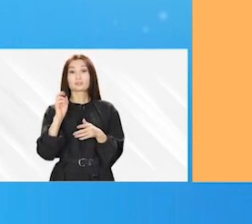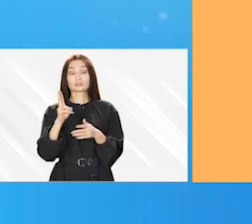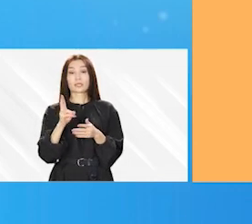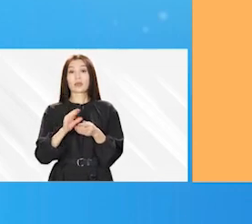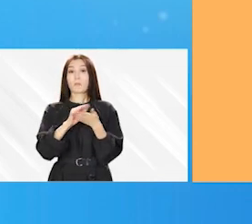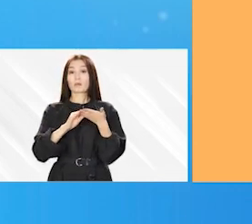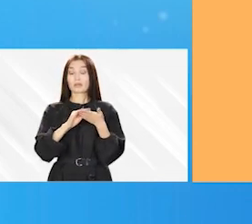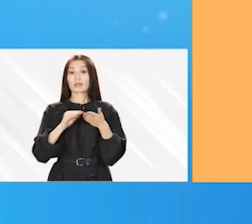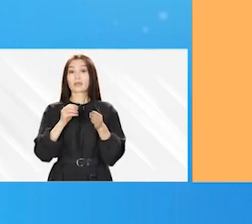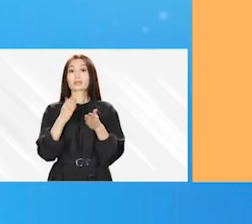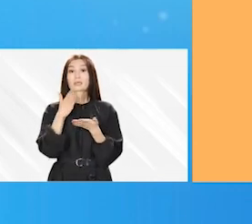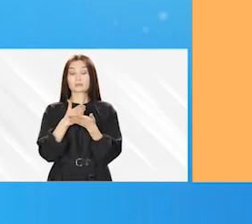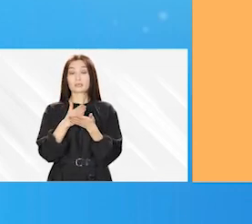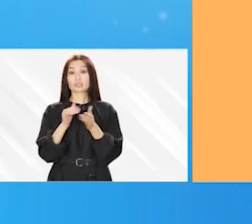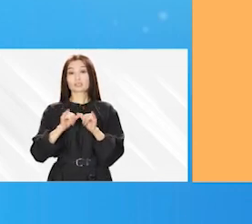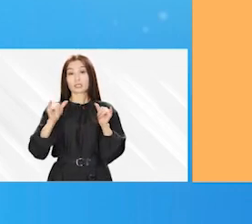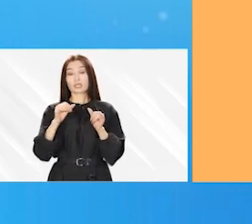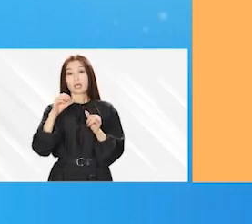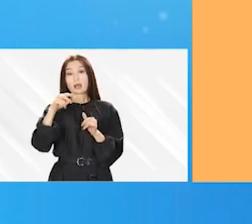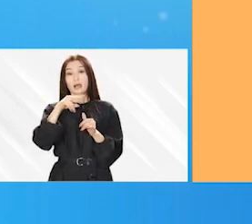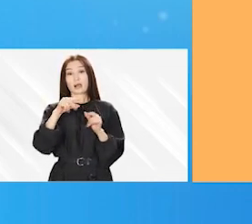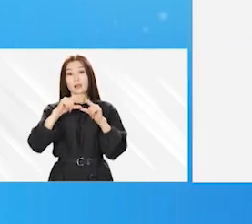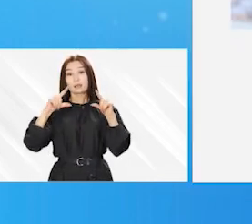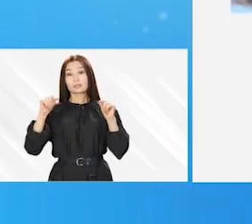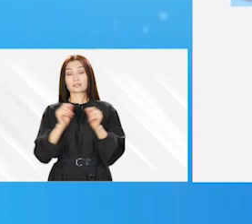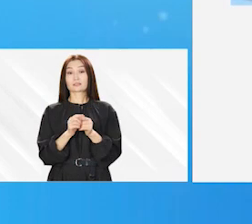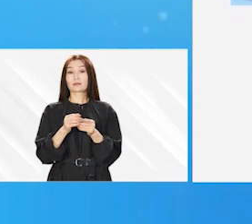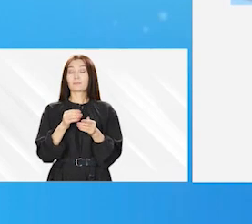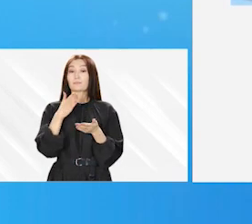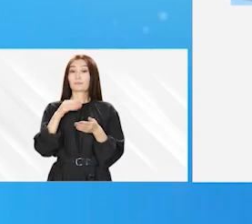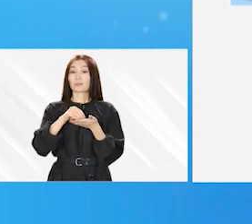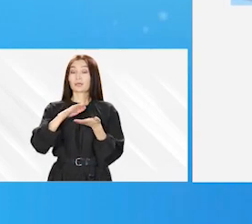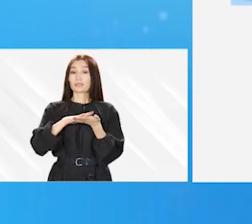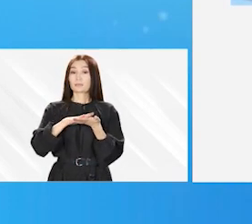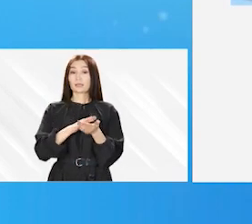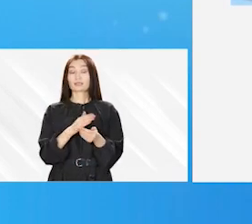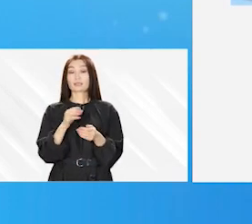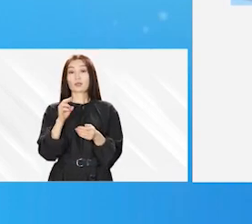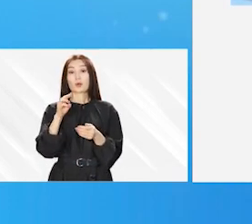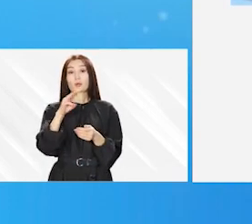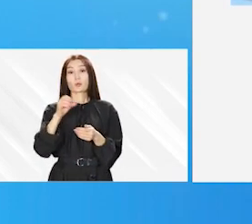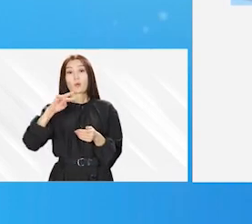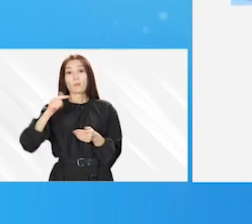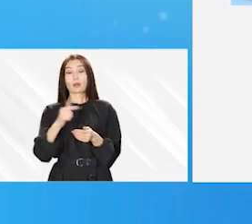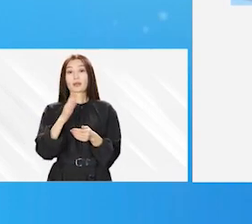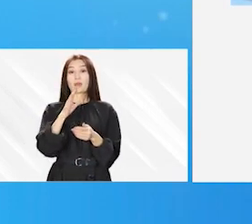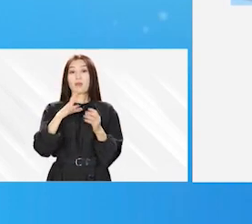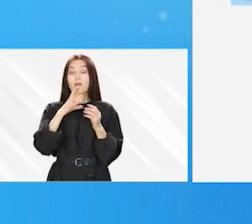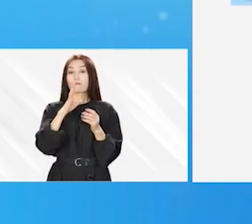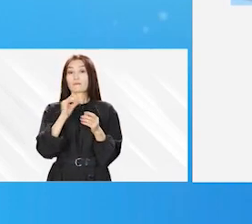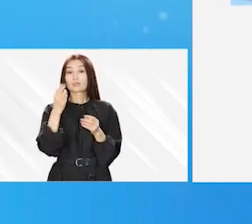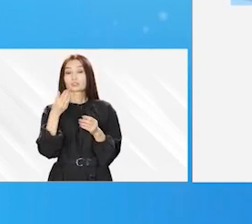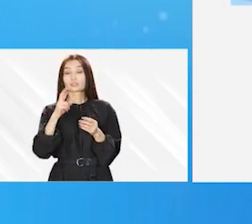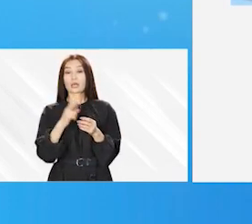расположение листьев на стебле очередное расположение почек имеет тополь вишня береза